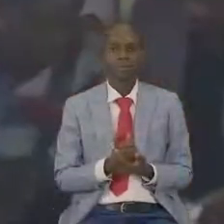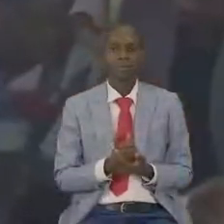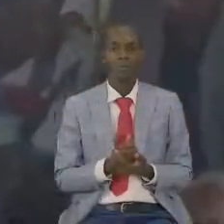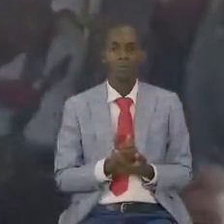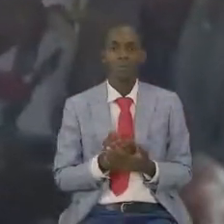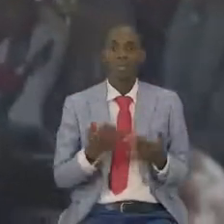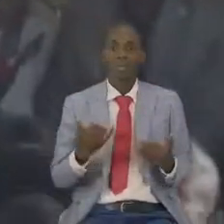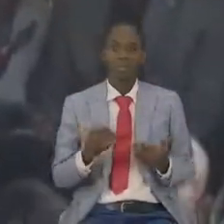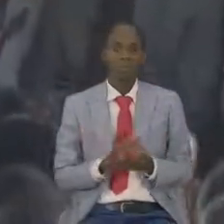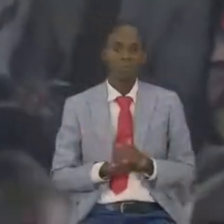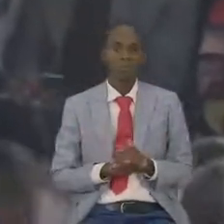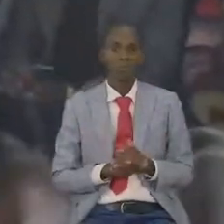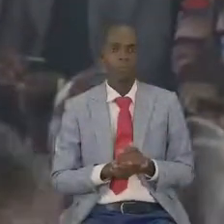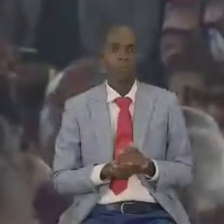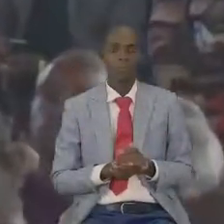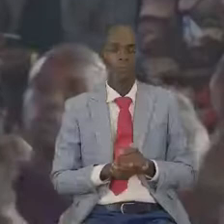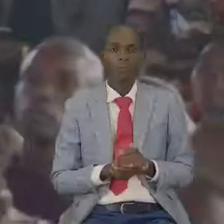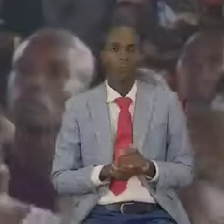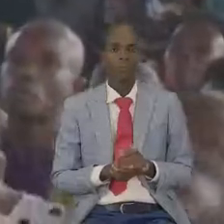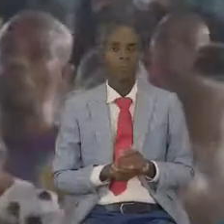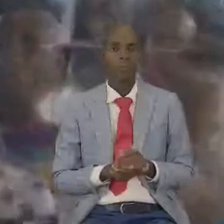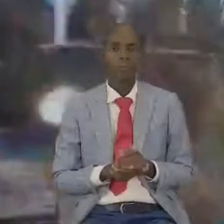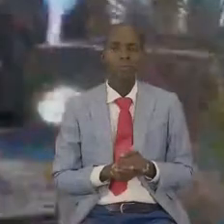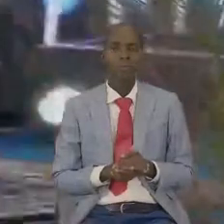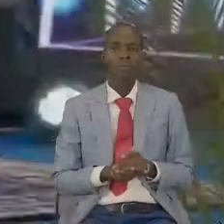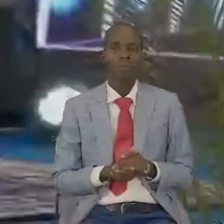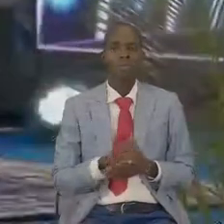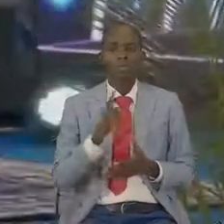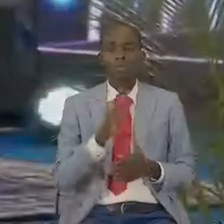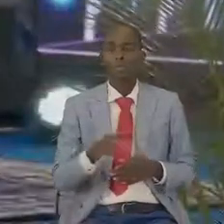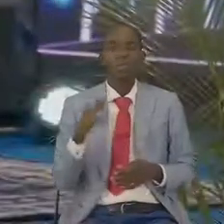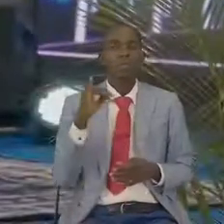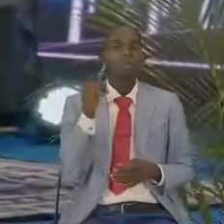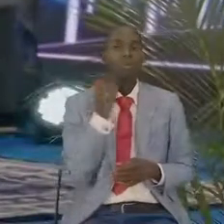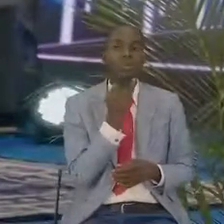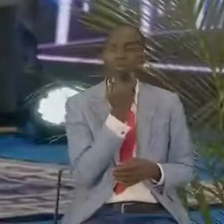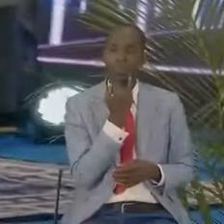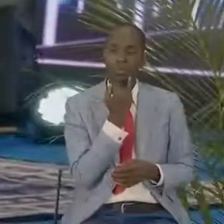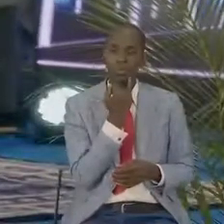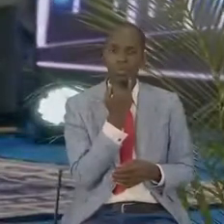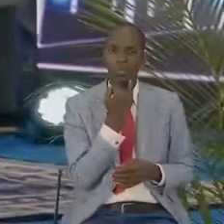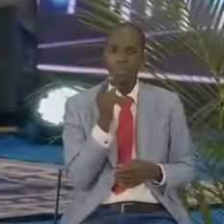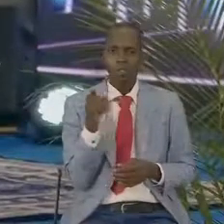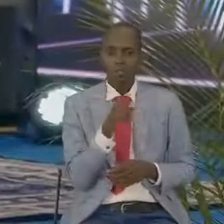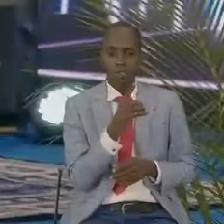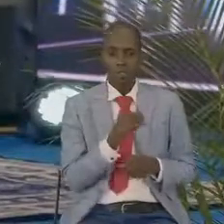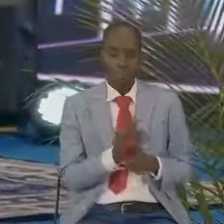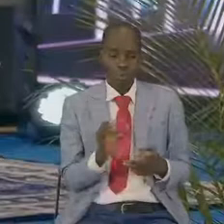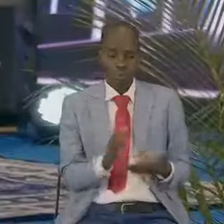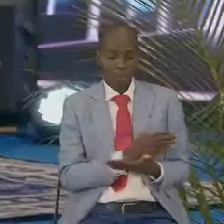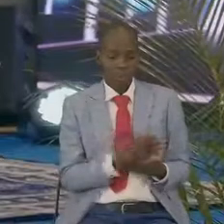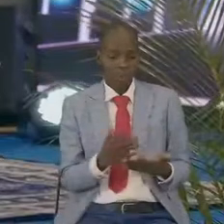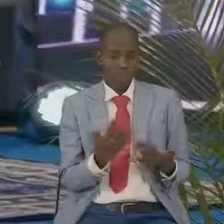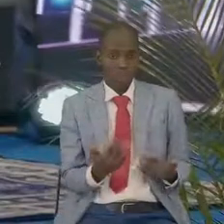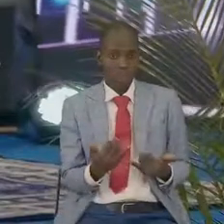Maintenant, Israël, les enfants d'Israël, qu'est-ce que vous venez de chanter maintenant? Nous sommes toujours dans le